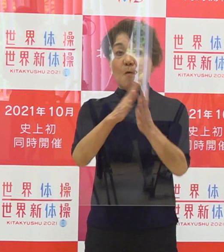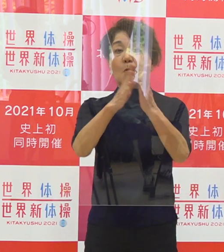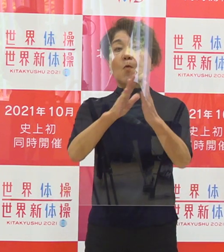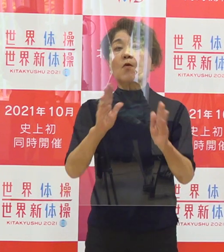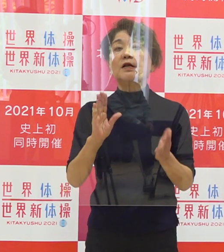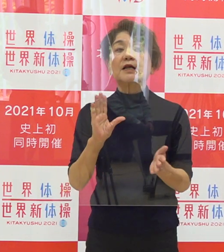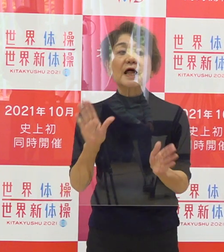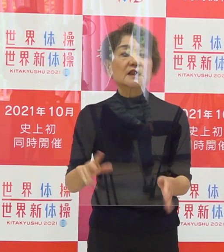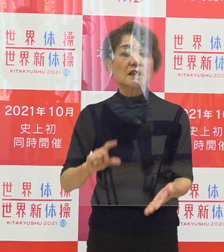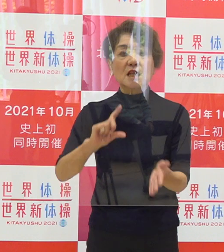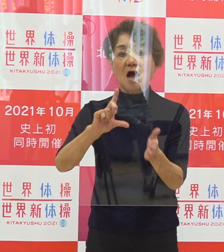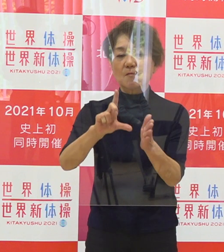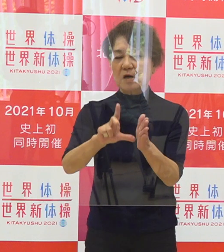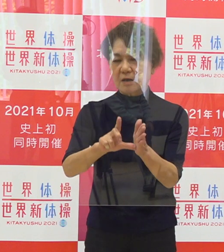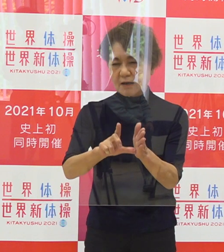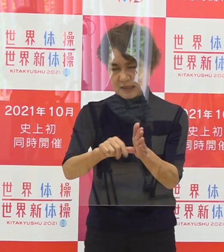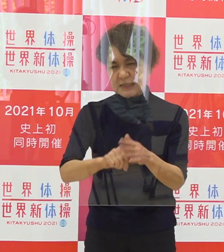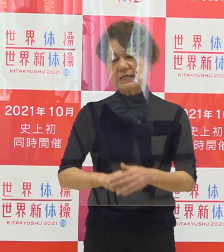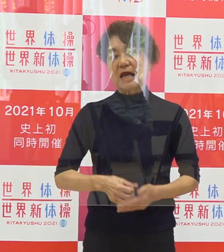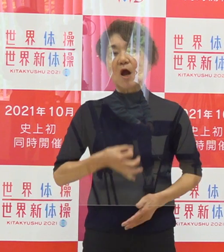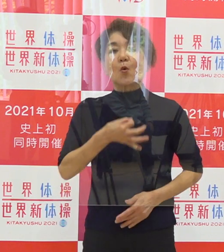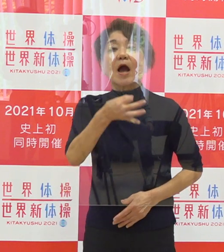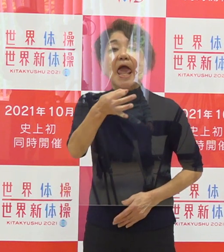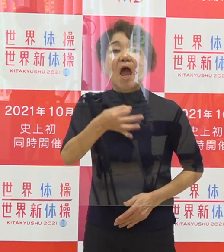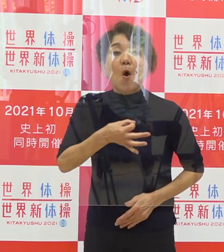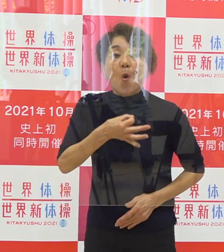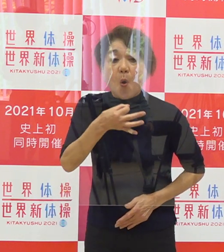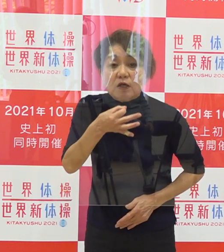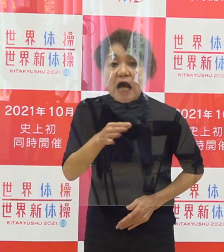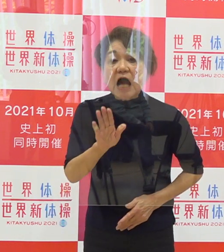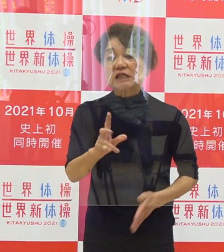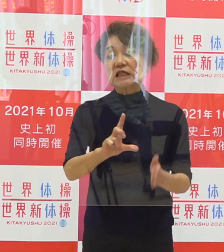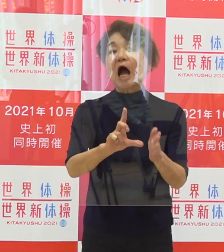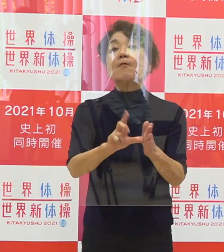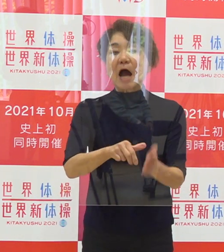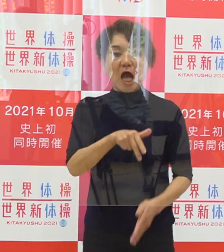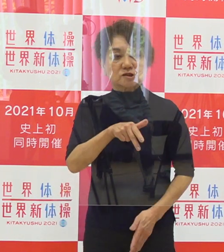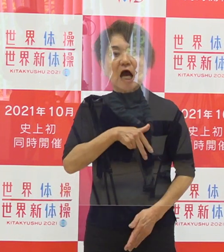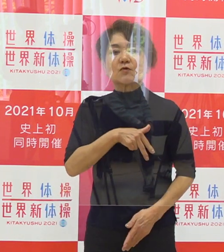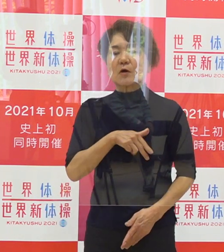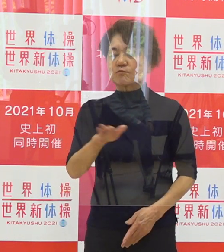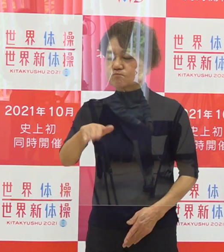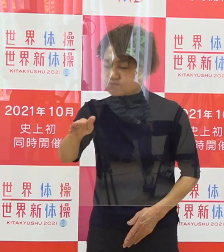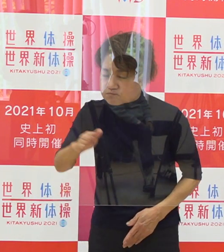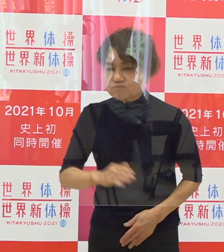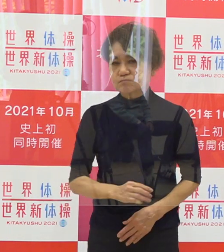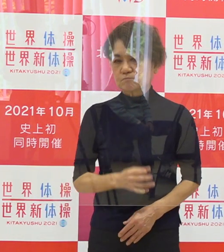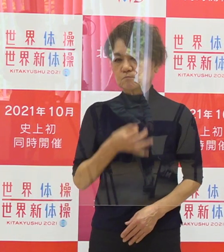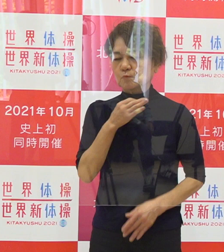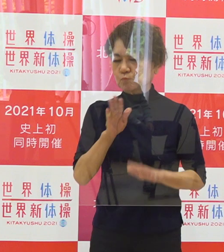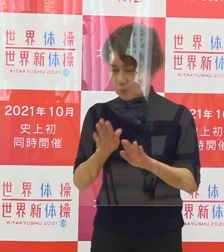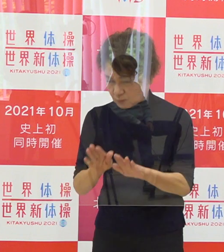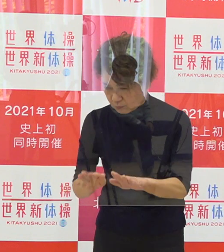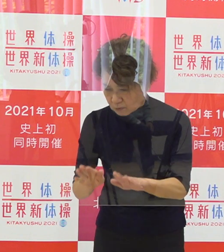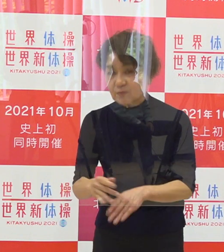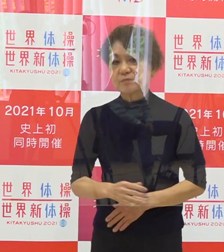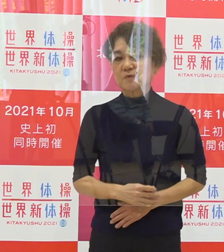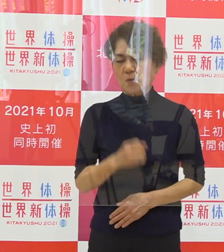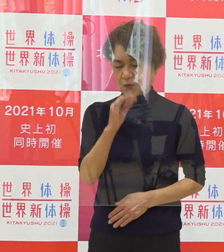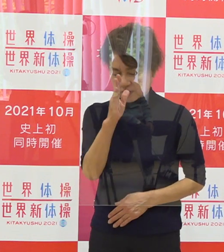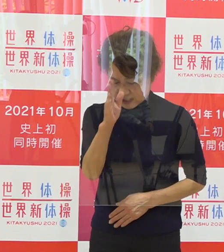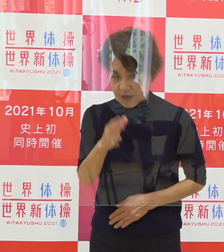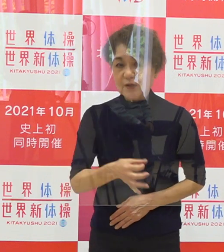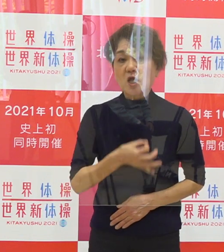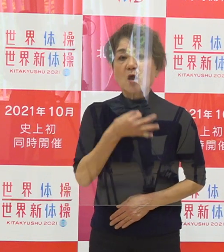こういった声を出される応援があった場合につきましては、スタッフの方からお声かけをさせていただきまして、申し訳ございません